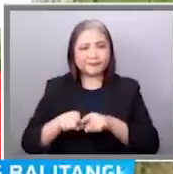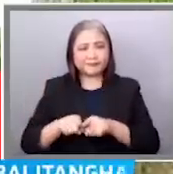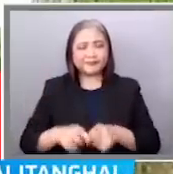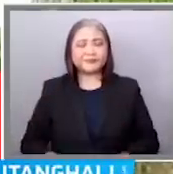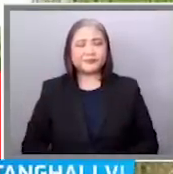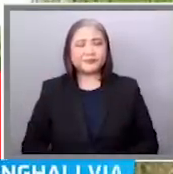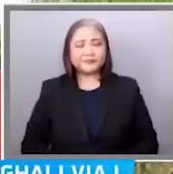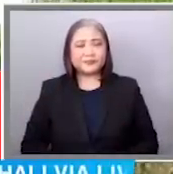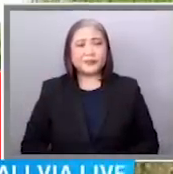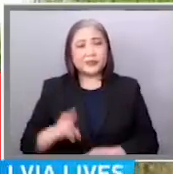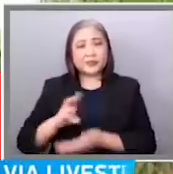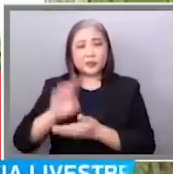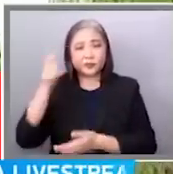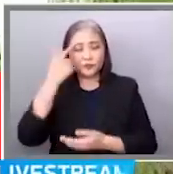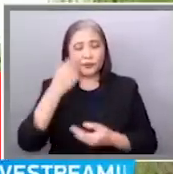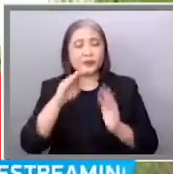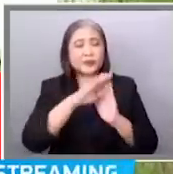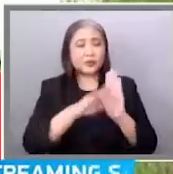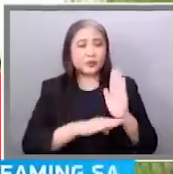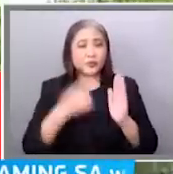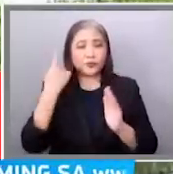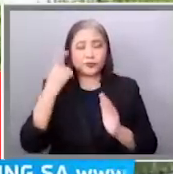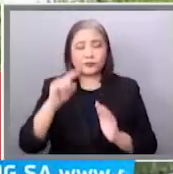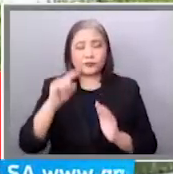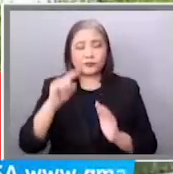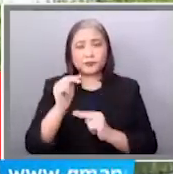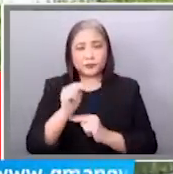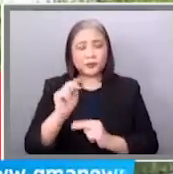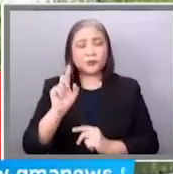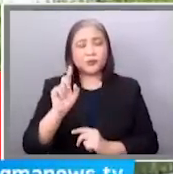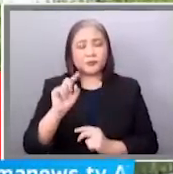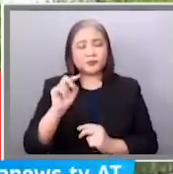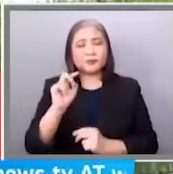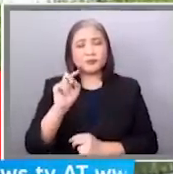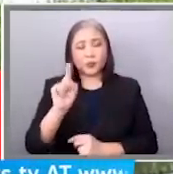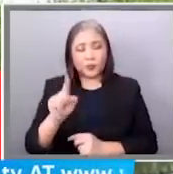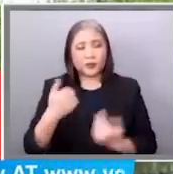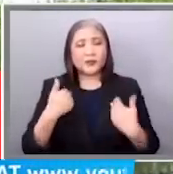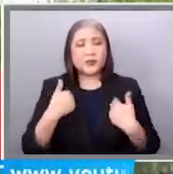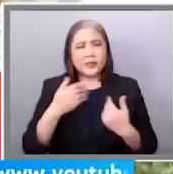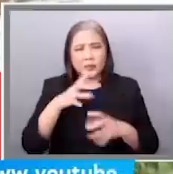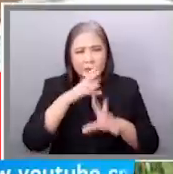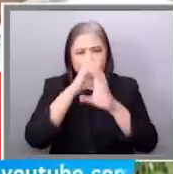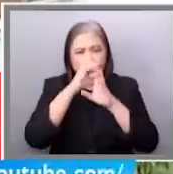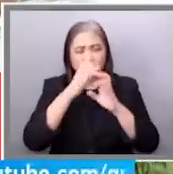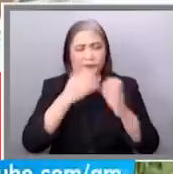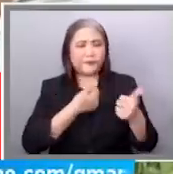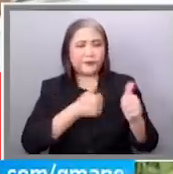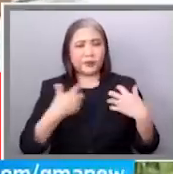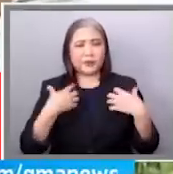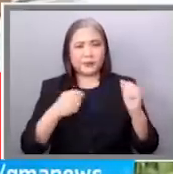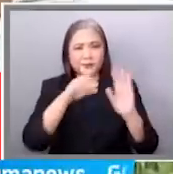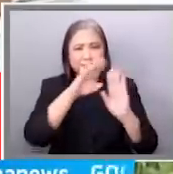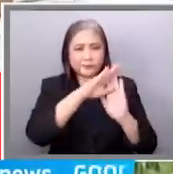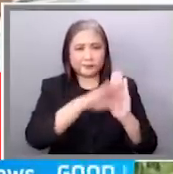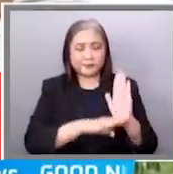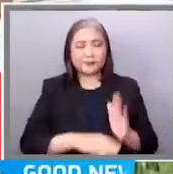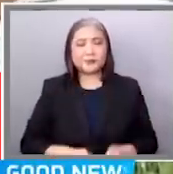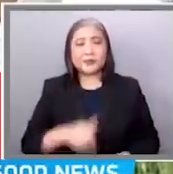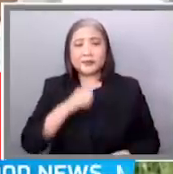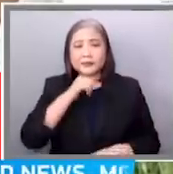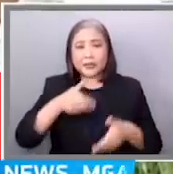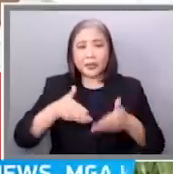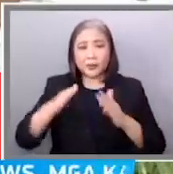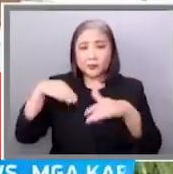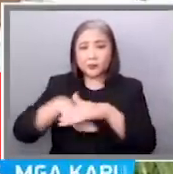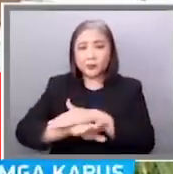sa araw mismo ng undas, mahigpit na ipinatutupad ang health protocols. Hindi rin pinahihintulutang pumasok ang mga nakararanas